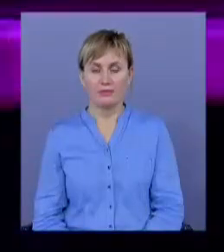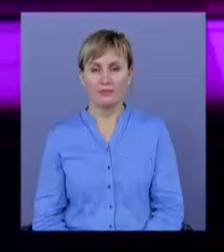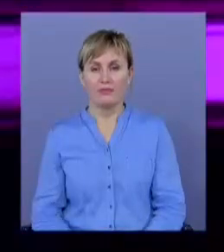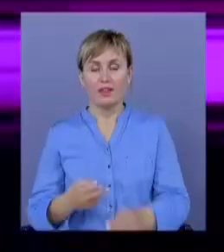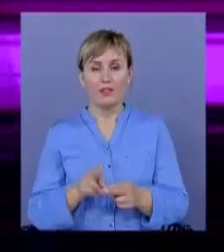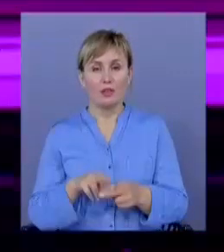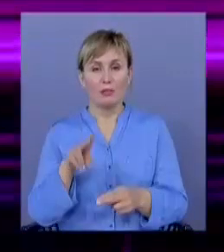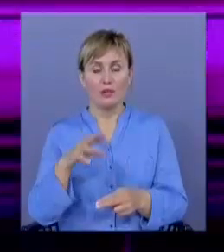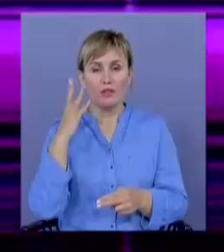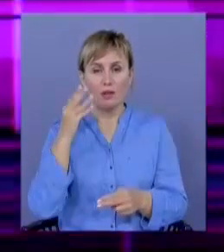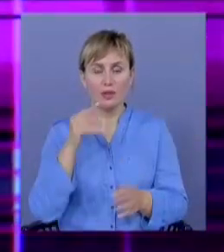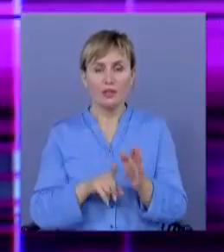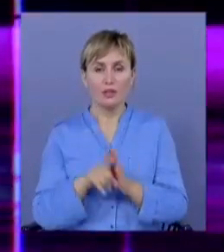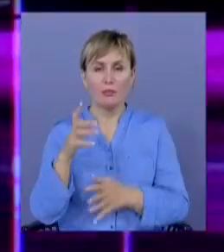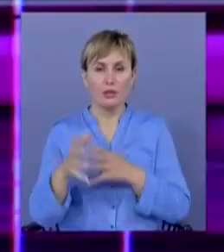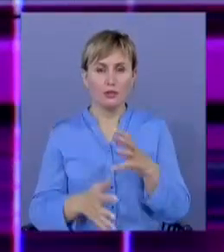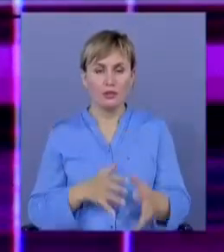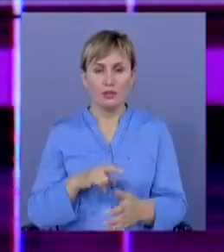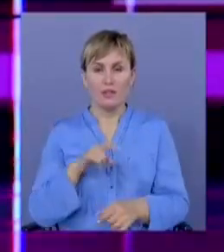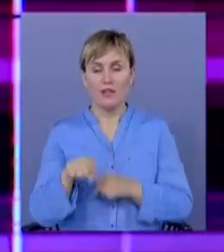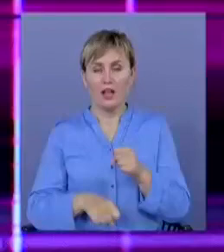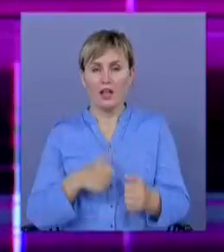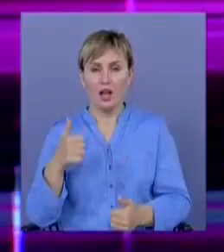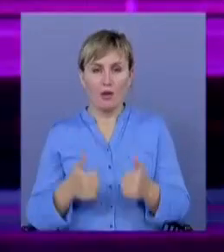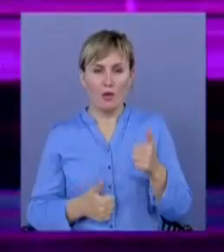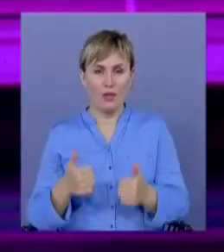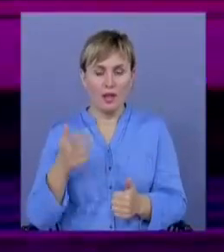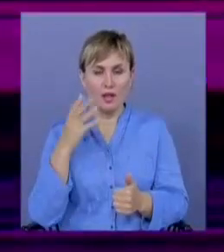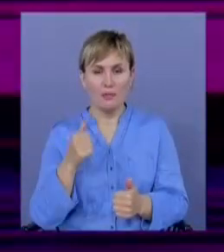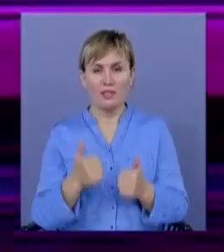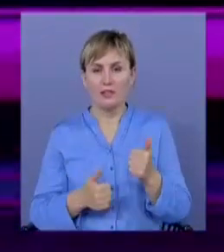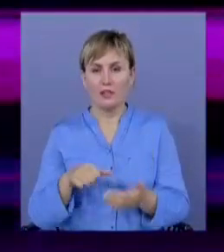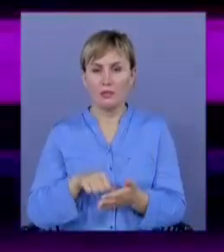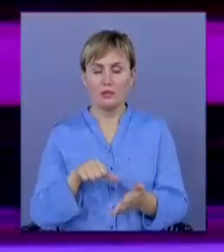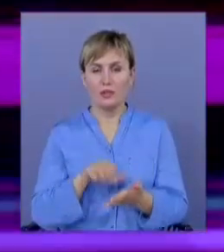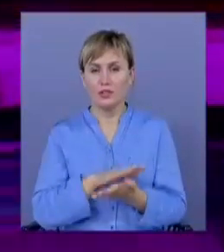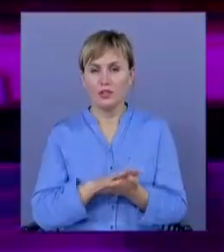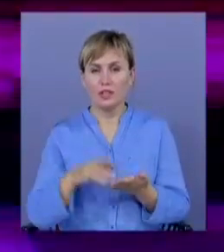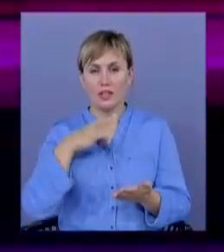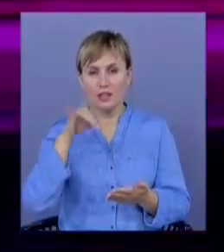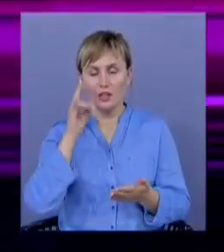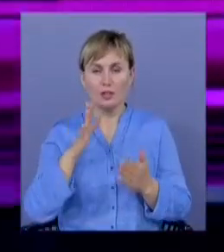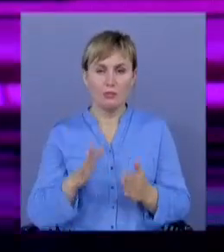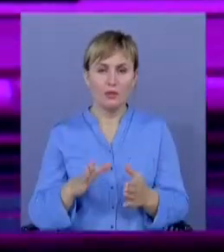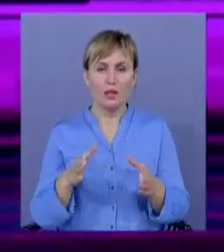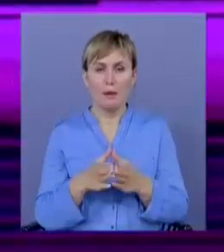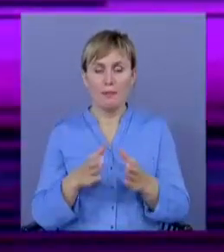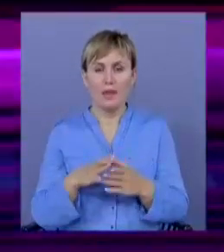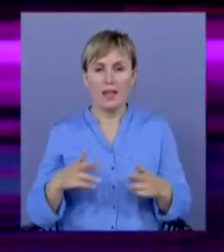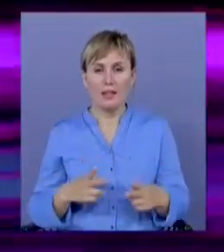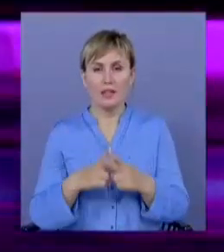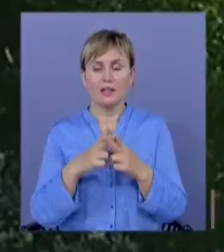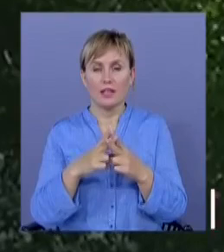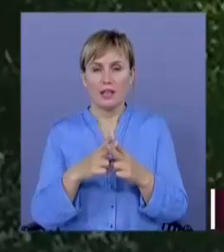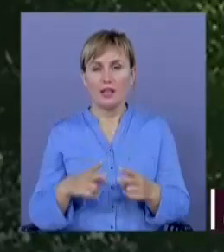эту пятницу в Алматы стартует международная велогонка «Tour of Алматы». На соревновании честь Казахстана будет отстаивать команда «Астана Про